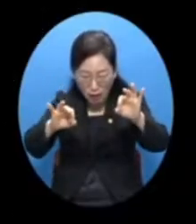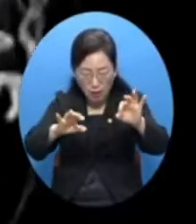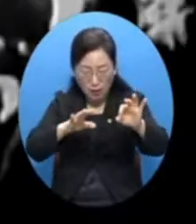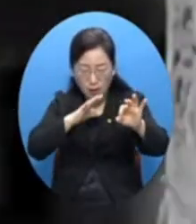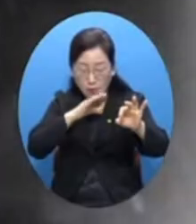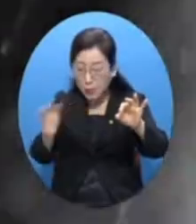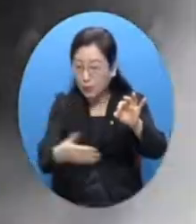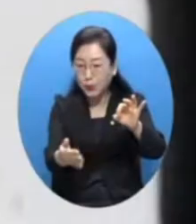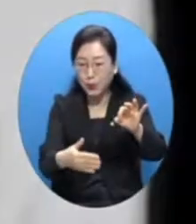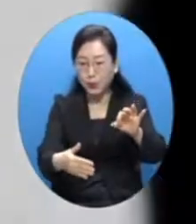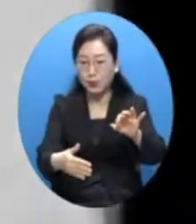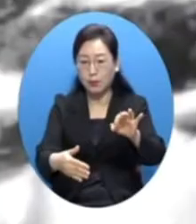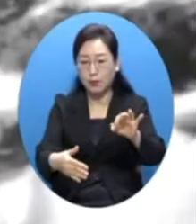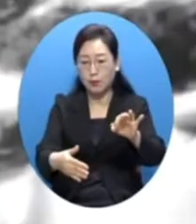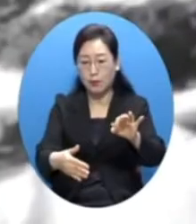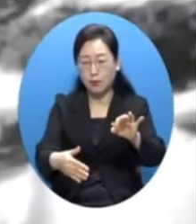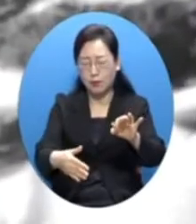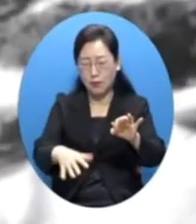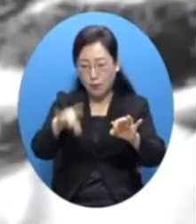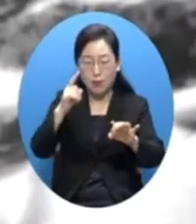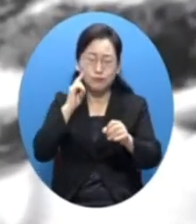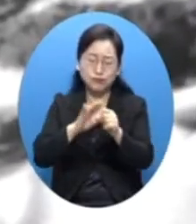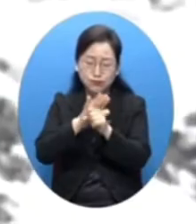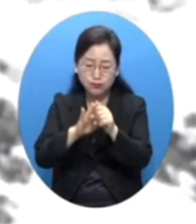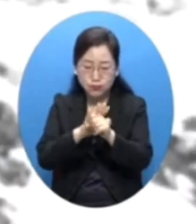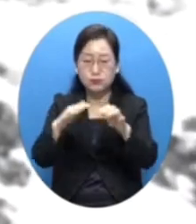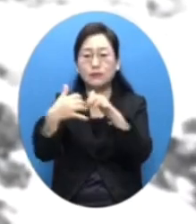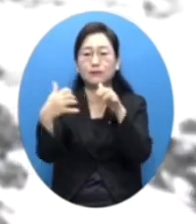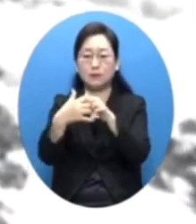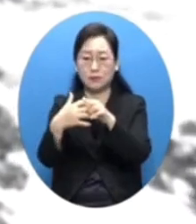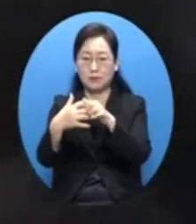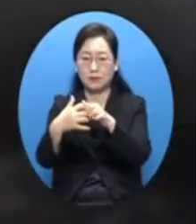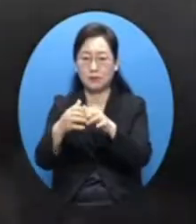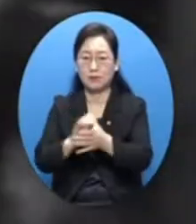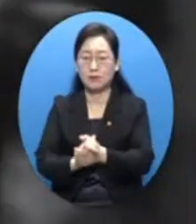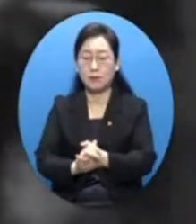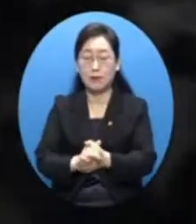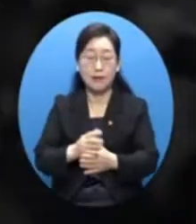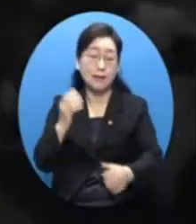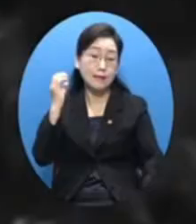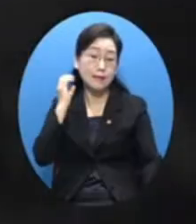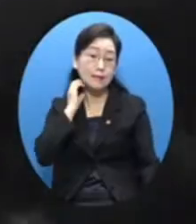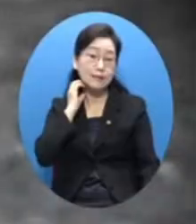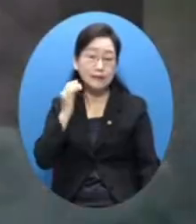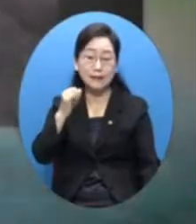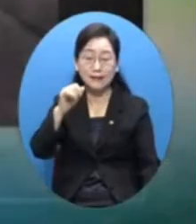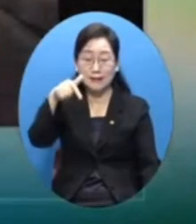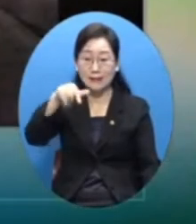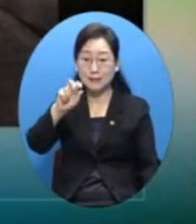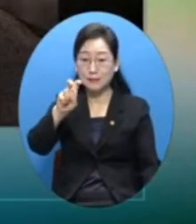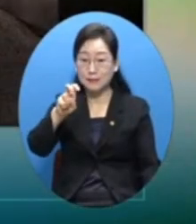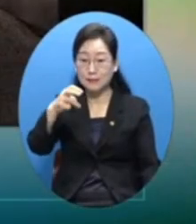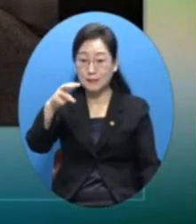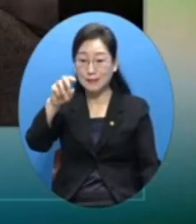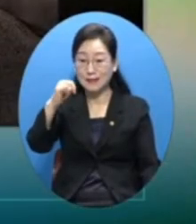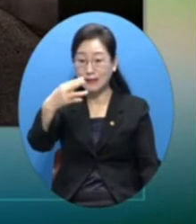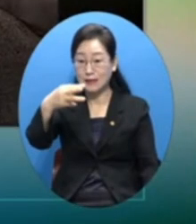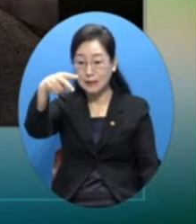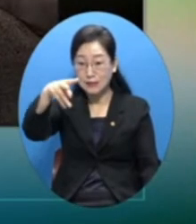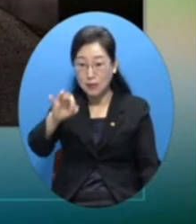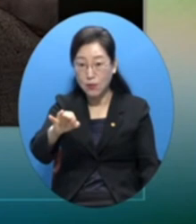동족 상잔의 비극적인 전쟁이었습니다. 김일성은 1949년 3월 소련을